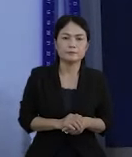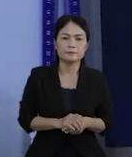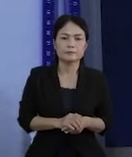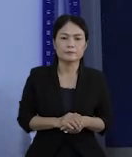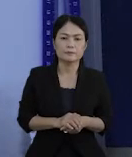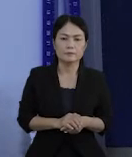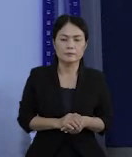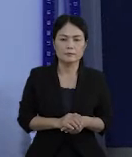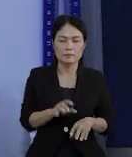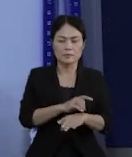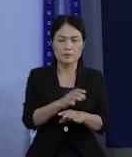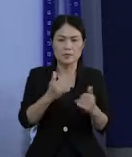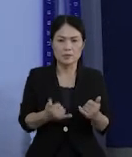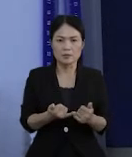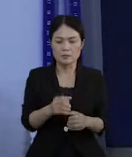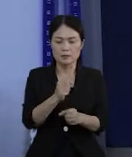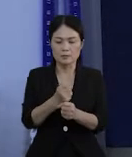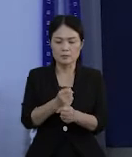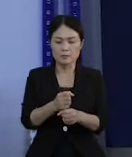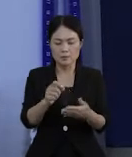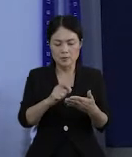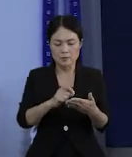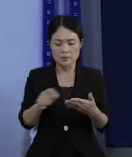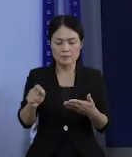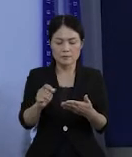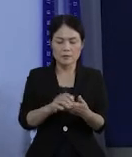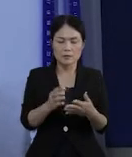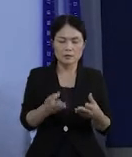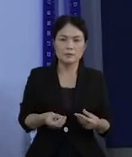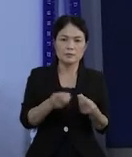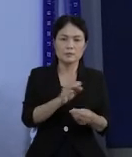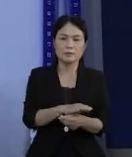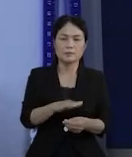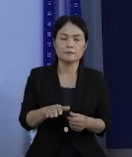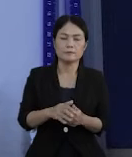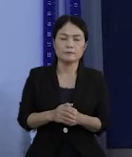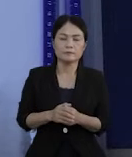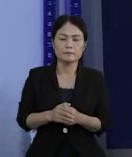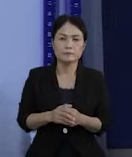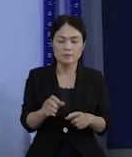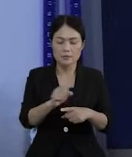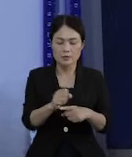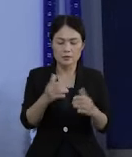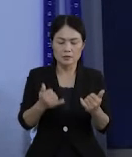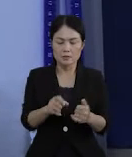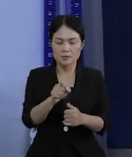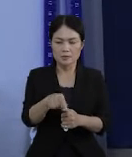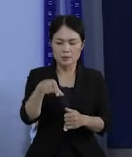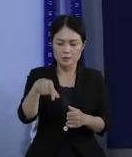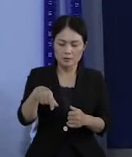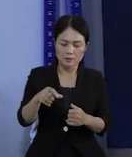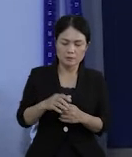Chà, chẳng nợ bên này nè cổ nâng phương cầm này chun cốn. Chẳng lùm hạt dương chùm nạch cỏ